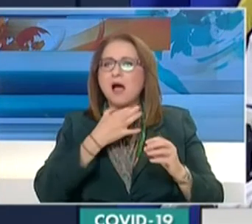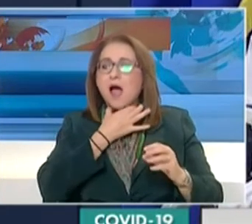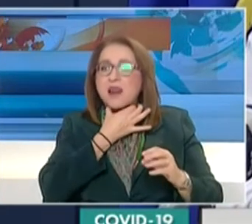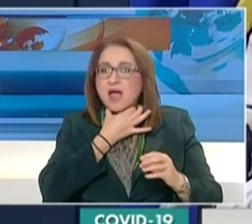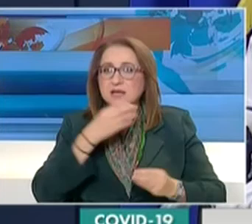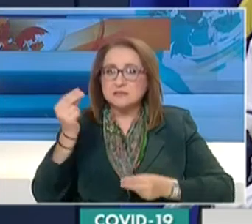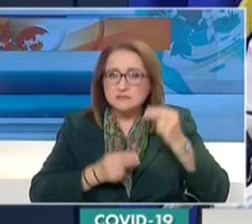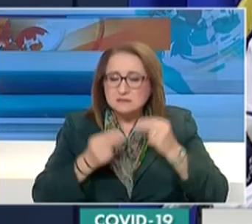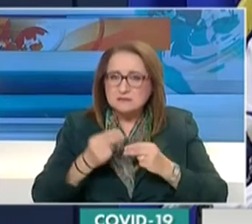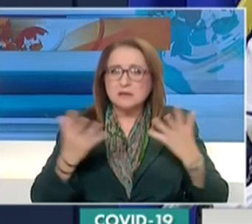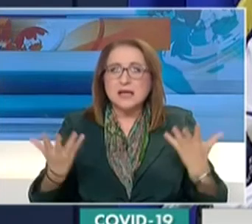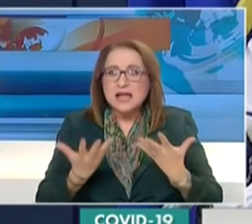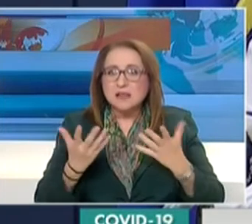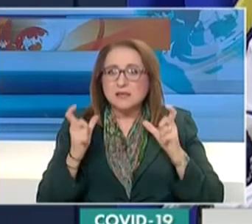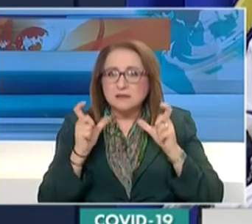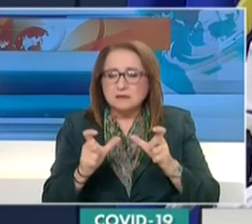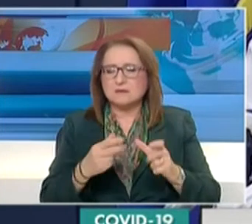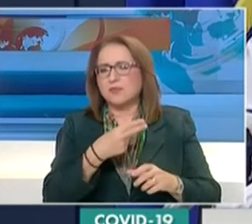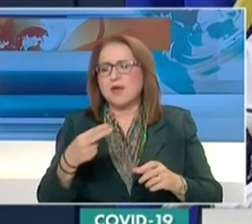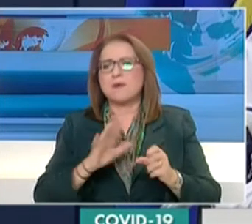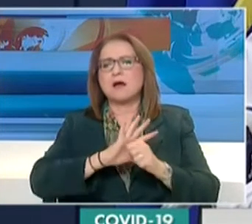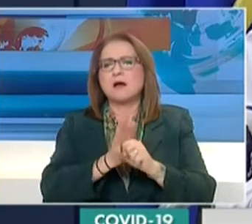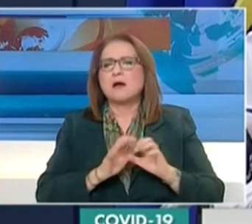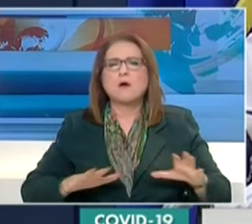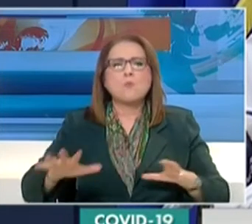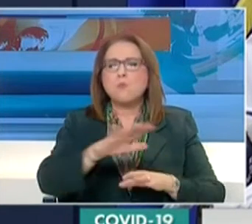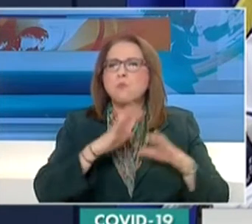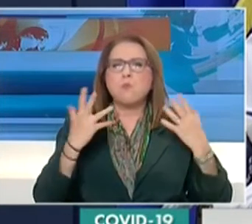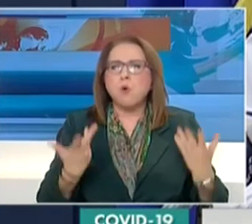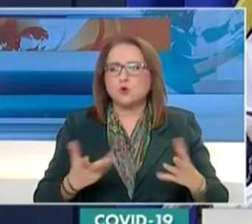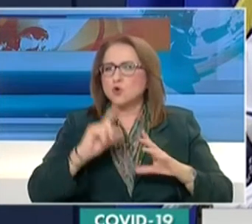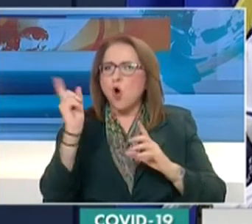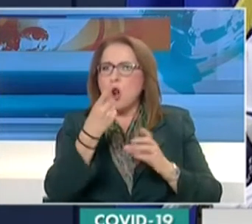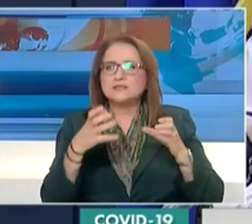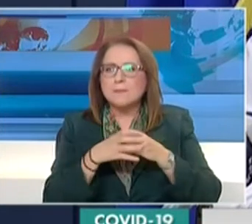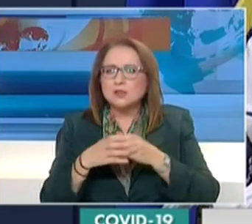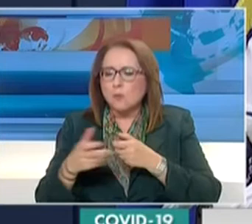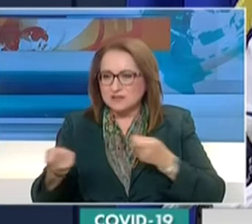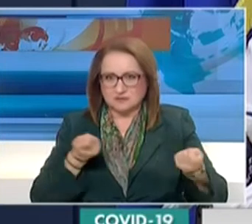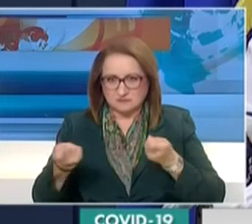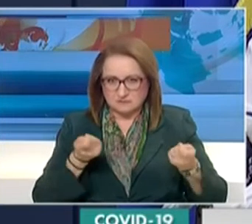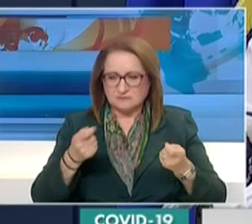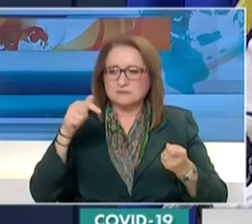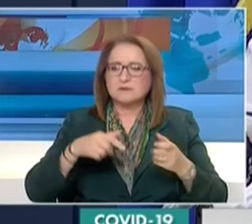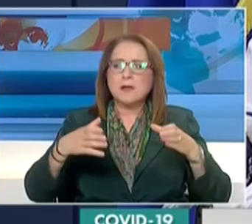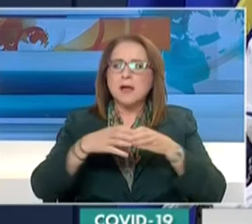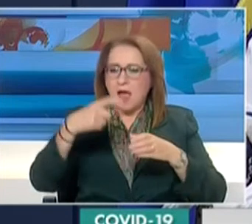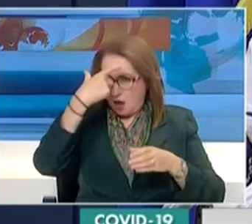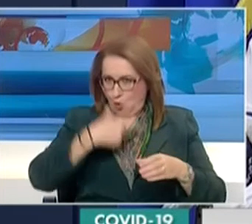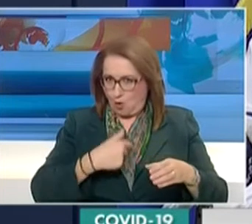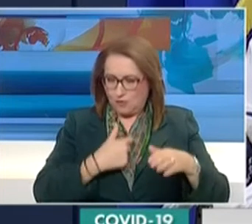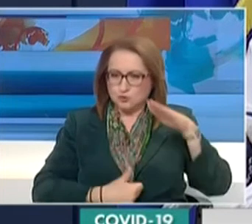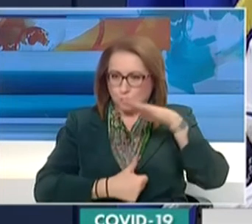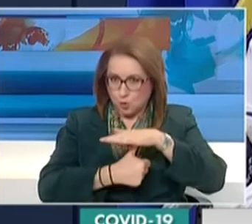και τη Διαχείριση των Συνοπιών από την νόσο COVID-19. Η Επιτροπή απαρτίζεται από τον υποφαινόμενο Πρόεδρο,